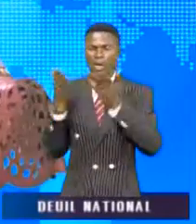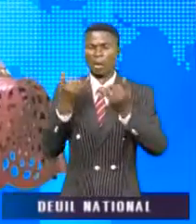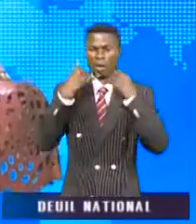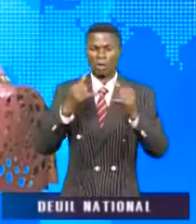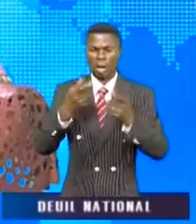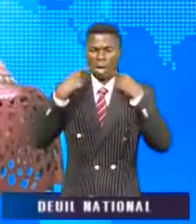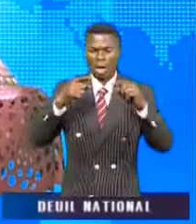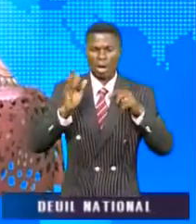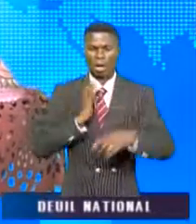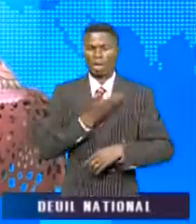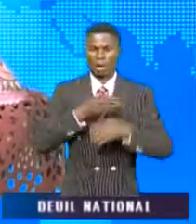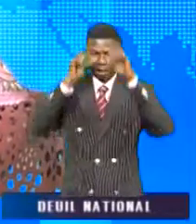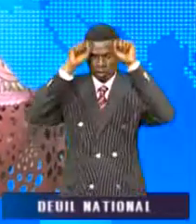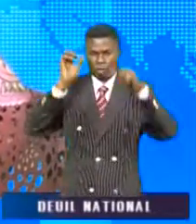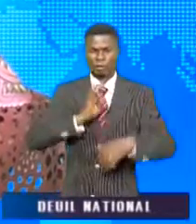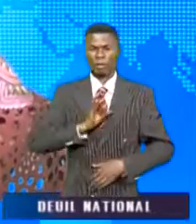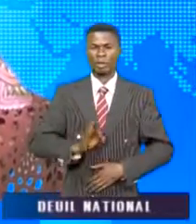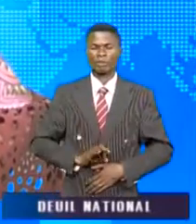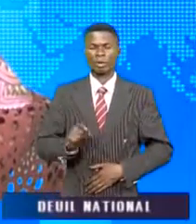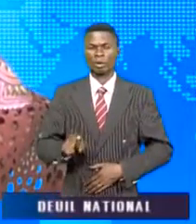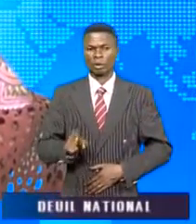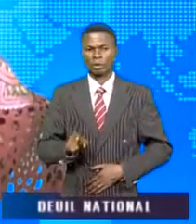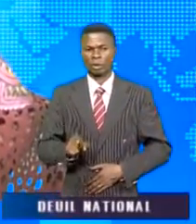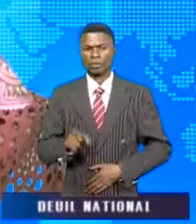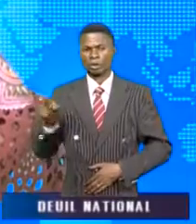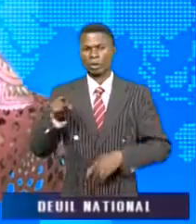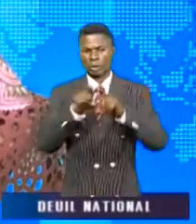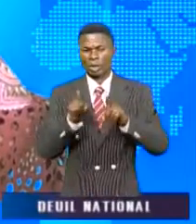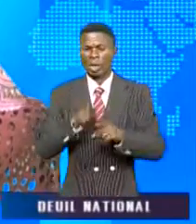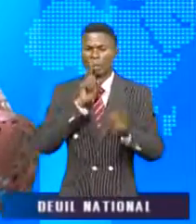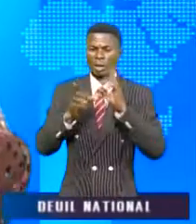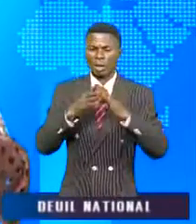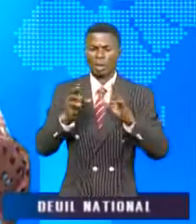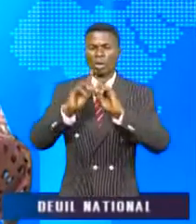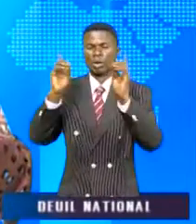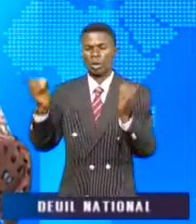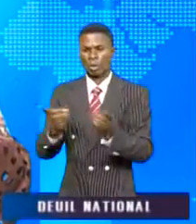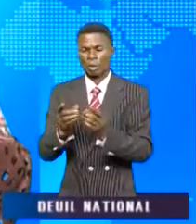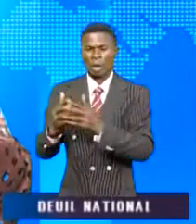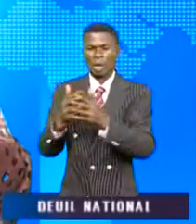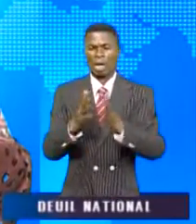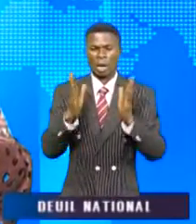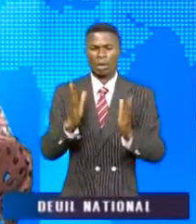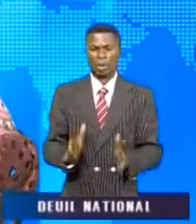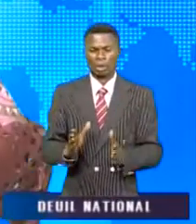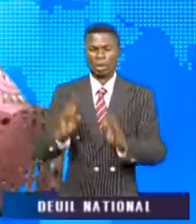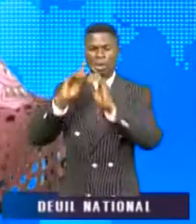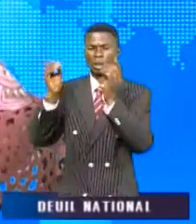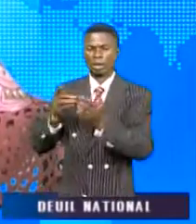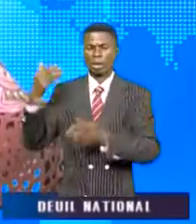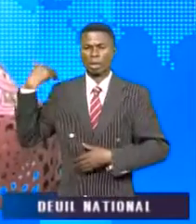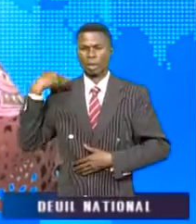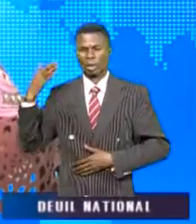au président de la République, Félix-Antoine Tshisekedi Tshilombo, qui a aussi échangé avec la délégation américaine du département